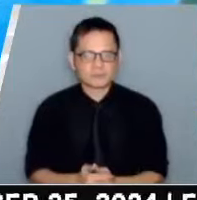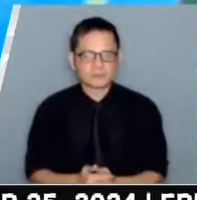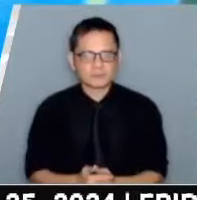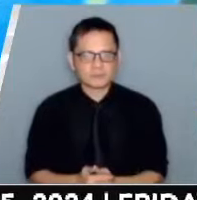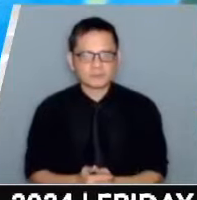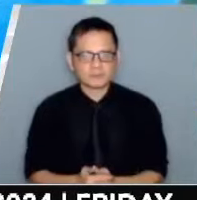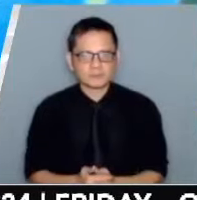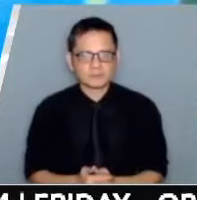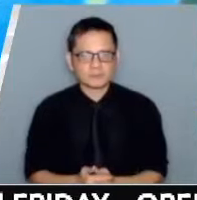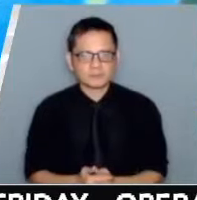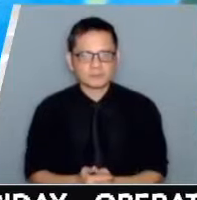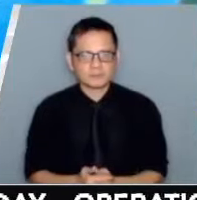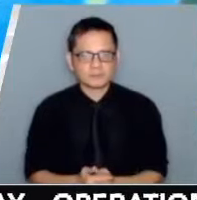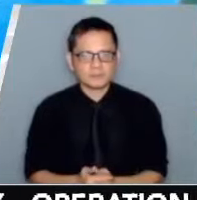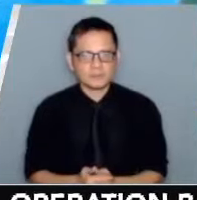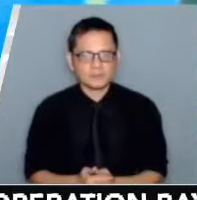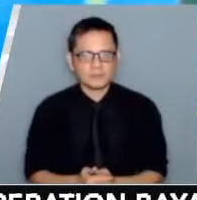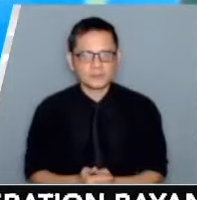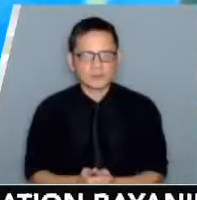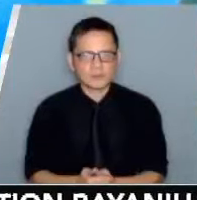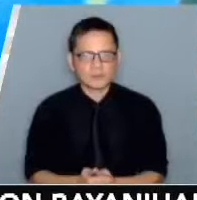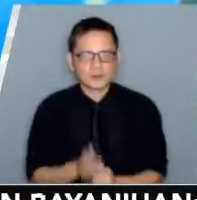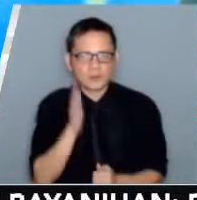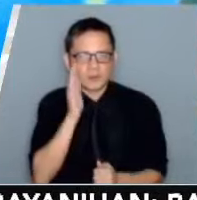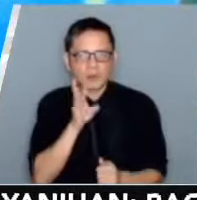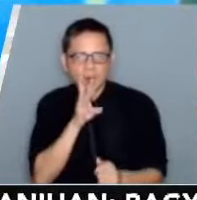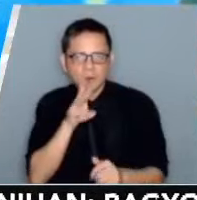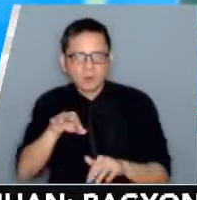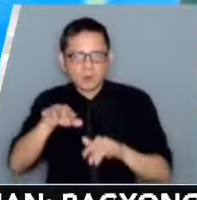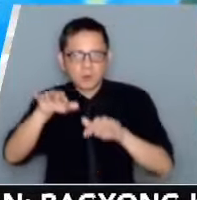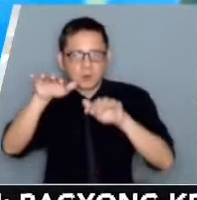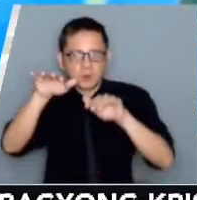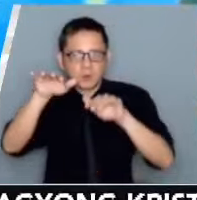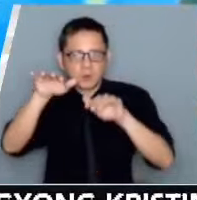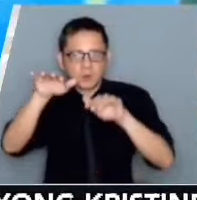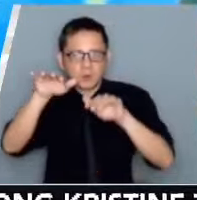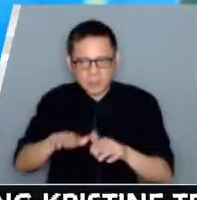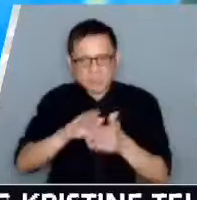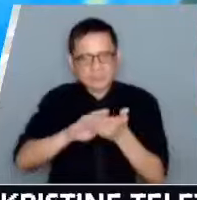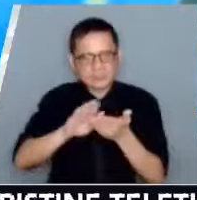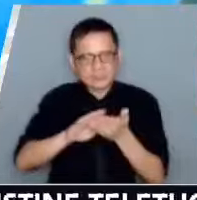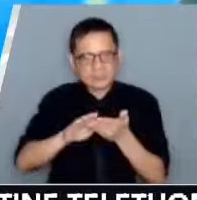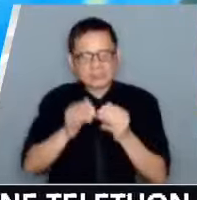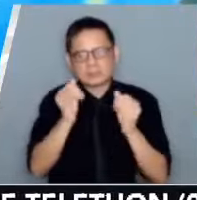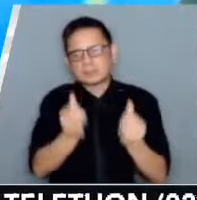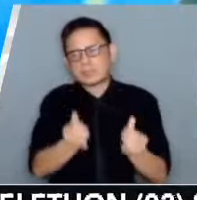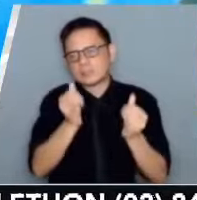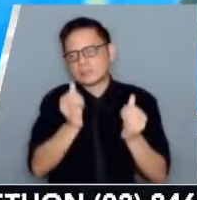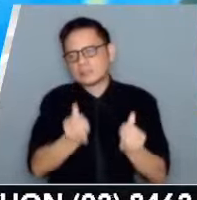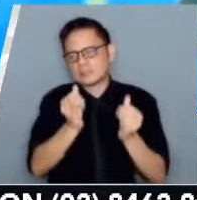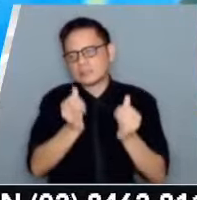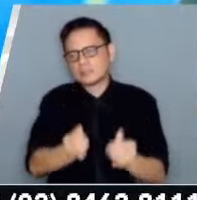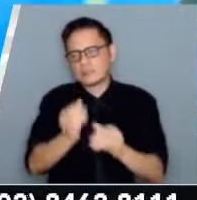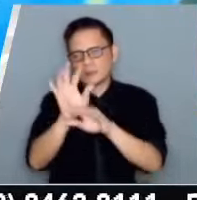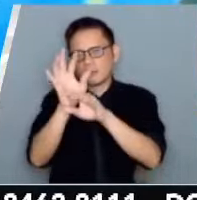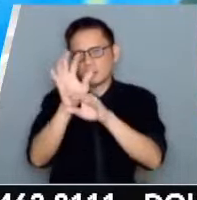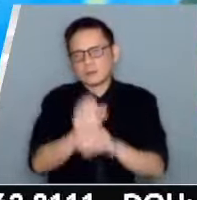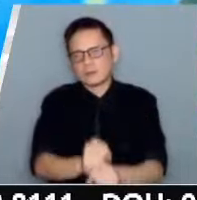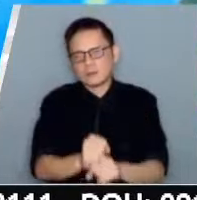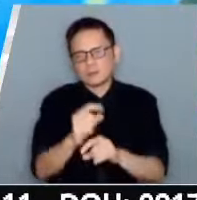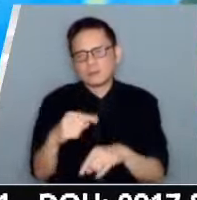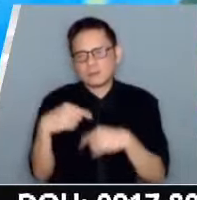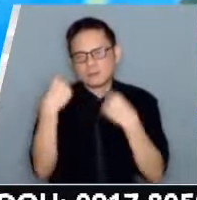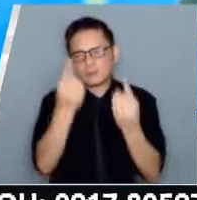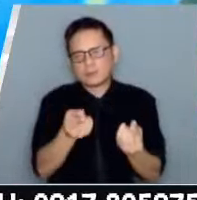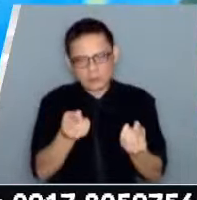Babaha, huhupa, maglilinis. Tuwing maulan, ganyan na raw ang buhay ng mga nasa bahaying lugar tulad ng Barangay Tatalon sa Quezon